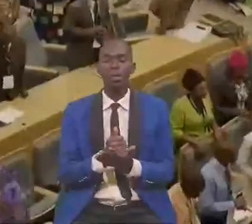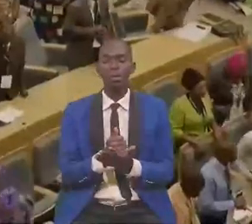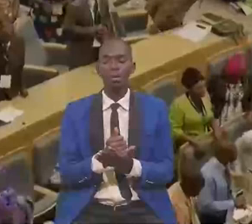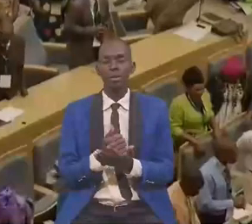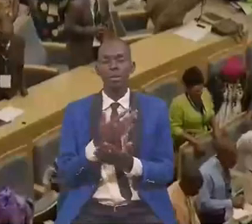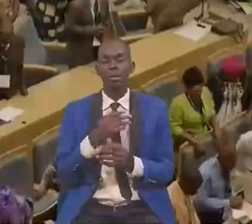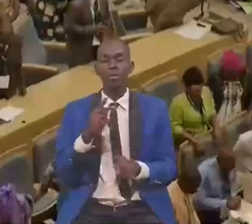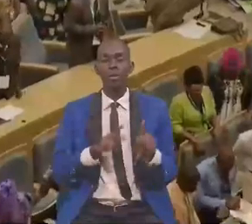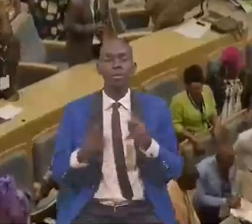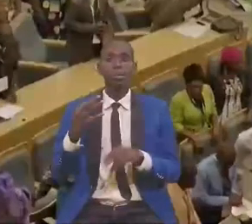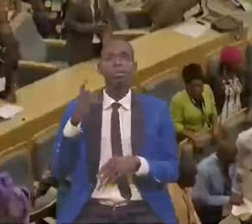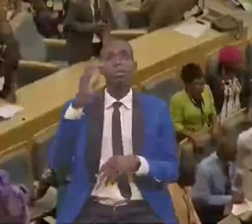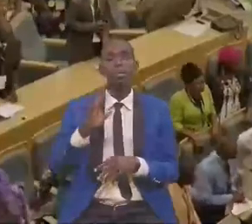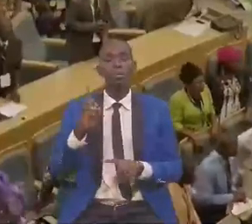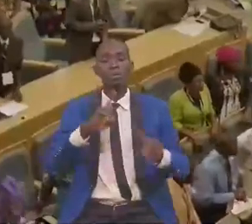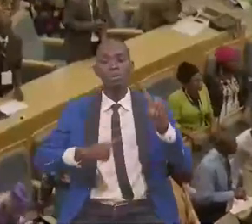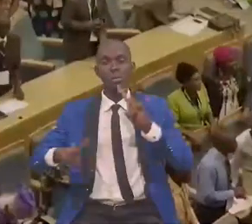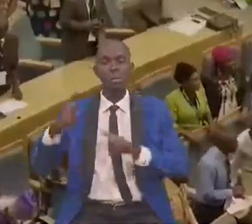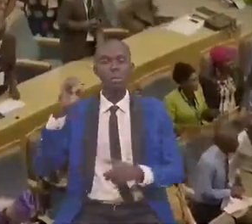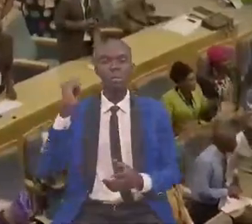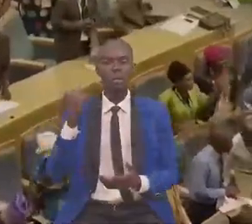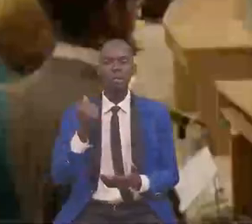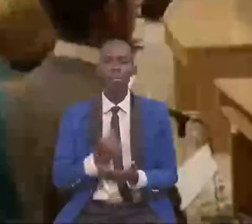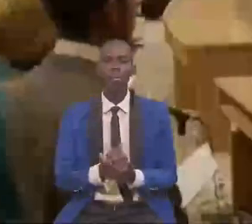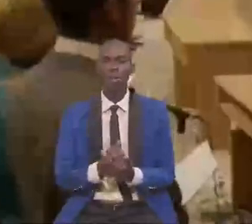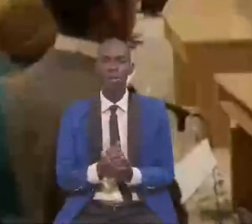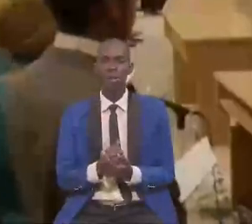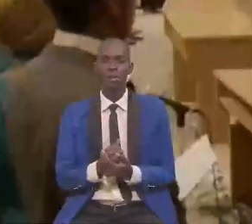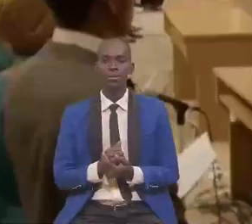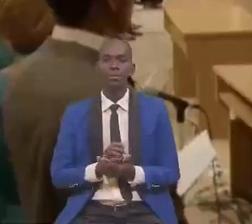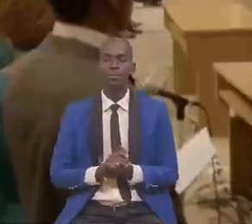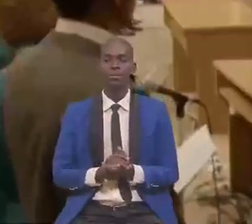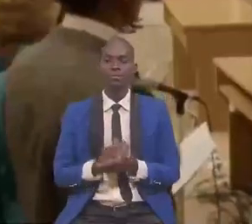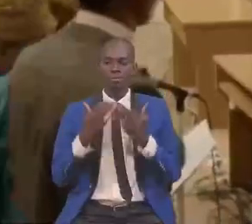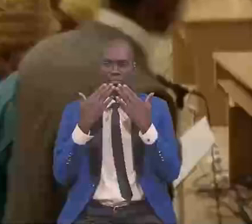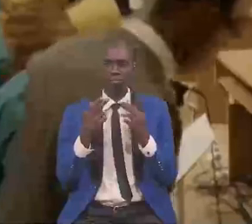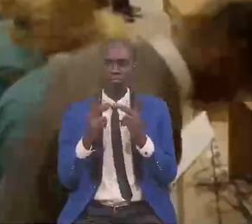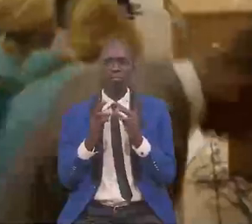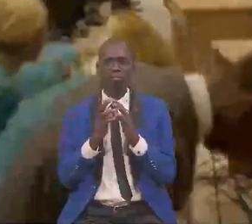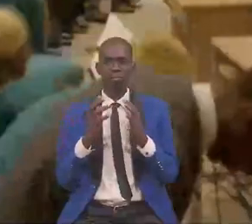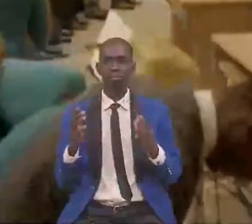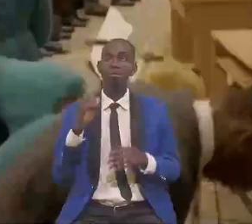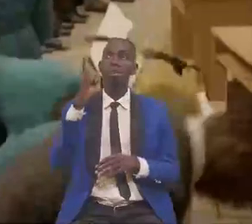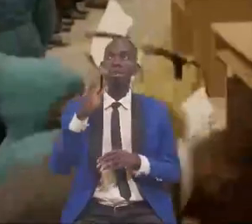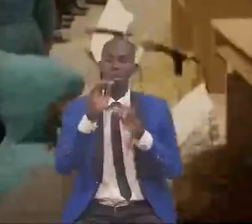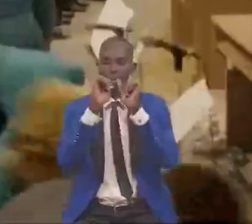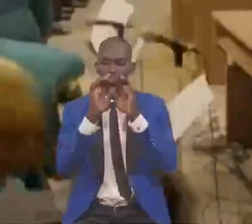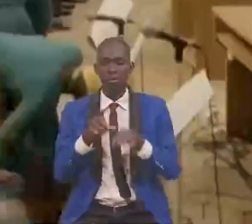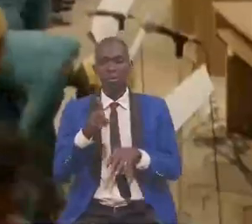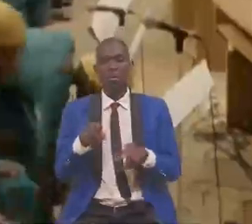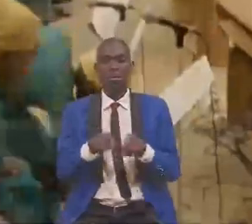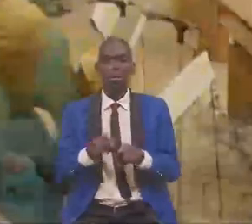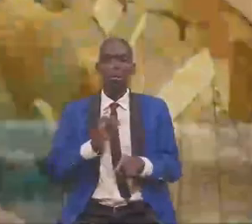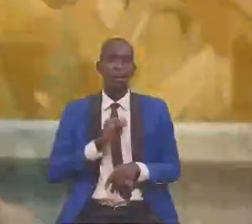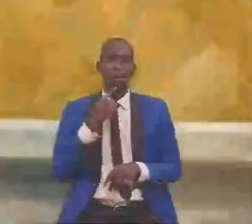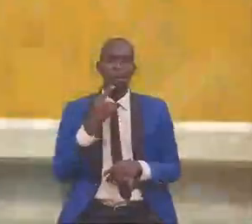Dieu dit amen. Merci beaucoup. Que Dieu vous bénisse. Comme je vous ai dit, nous parlons